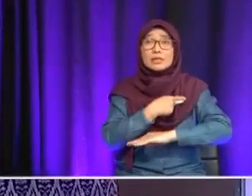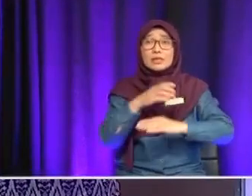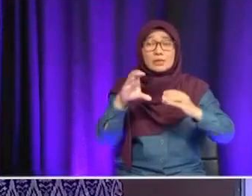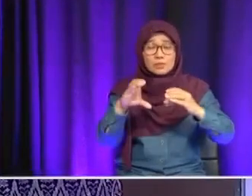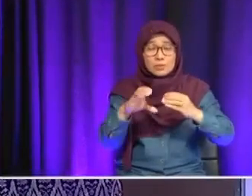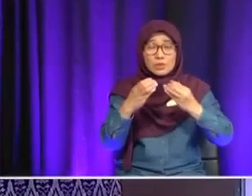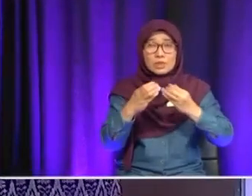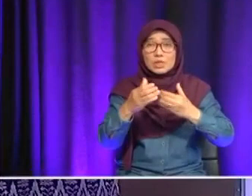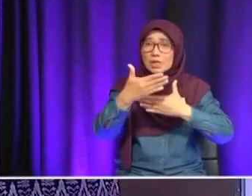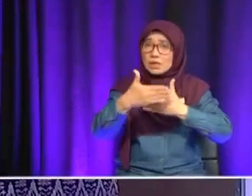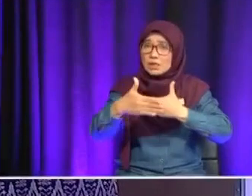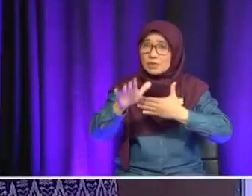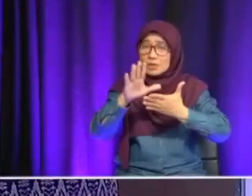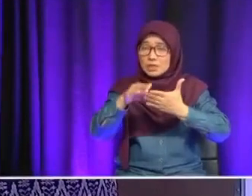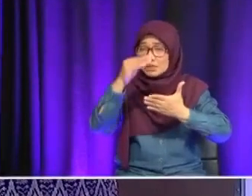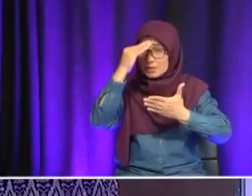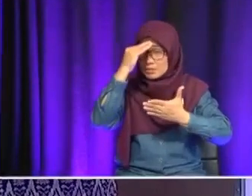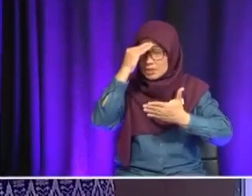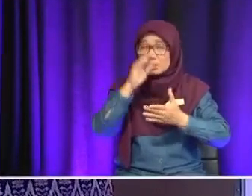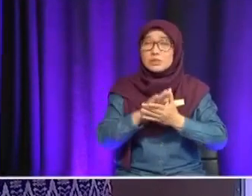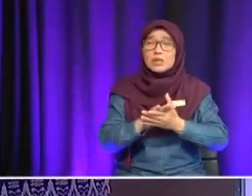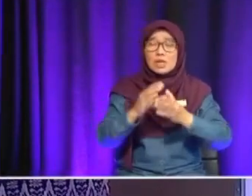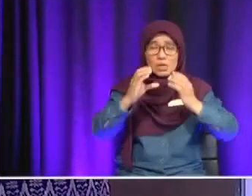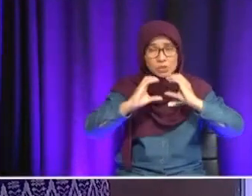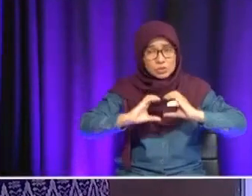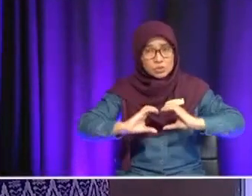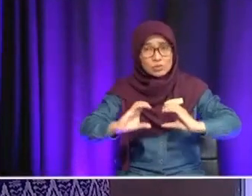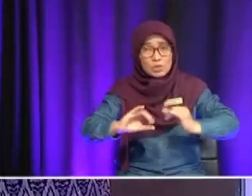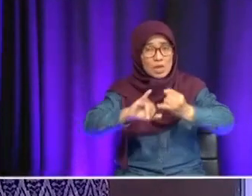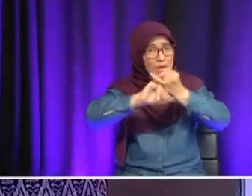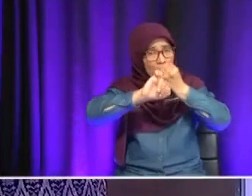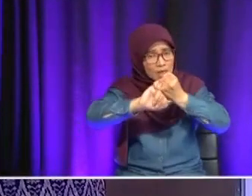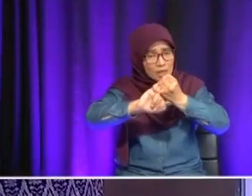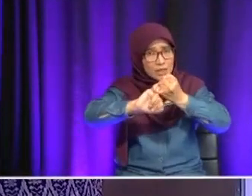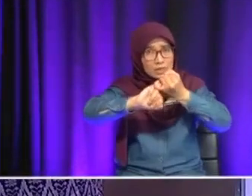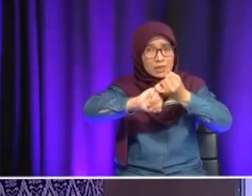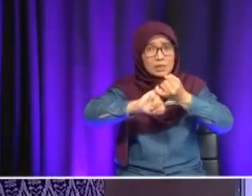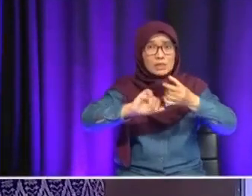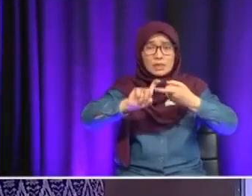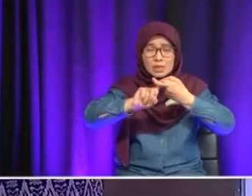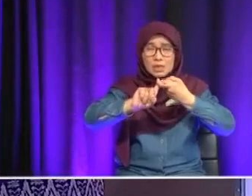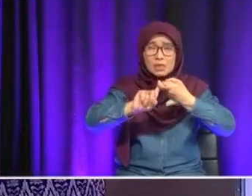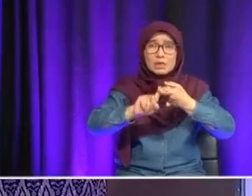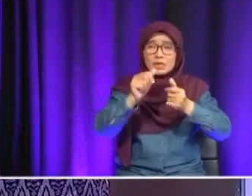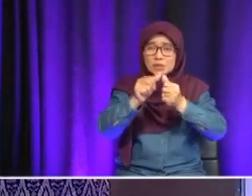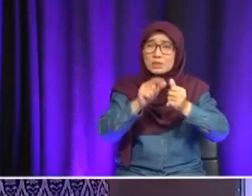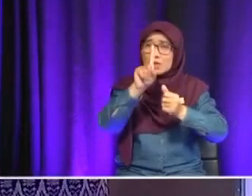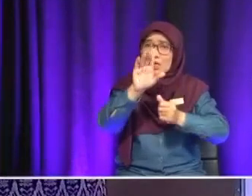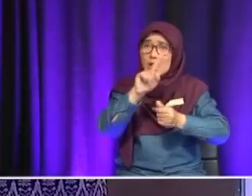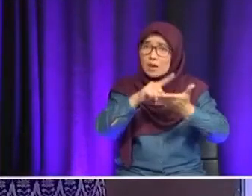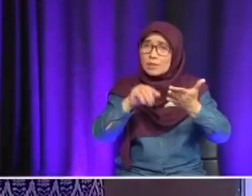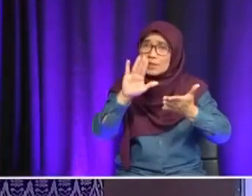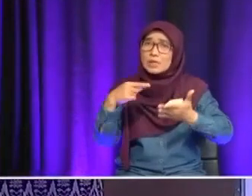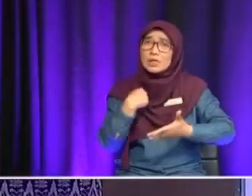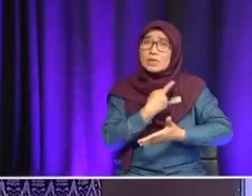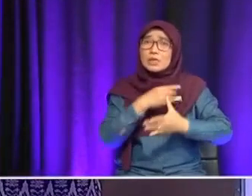murid-murid selepas pelajaran pada hari ini, cuba kita kaitkan setiap apa yang kita lakukan berurusan dengan